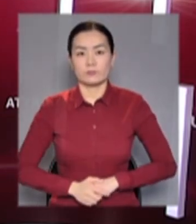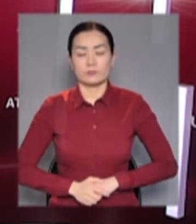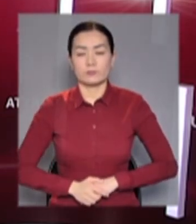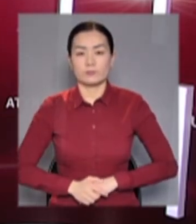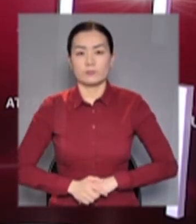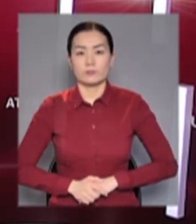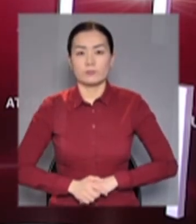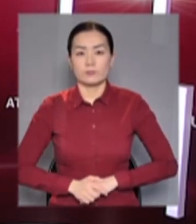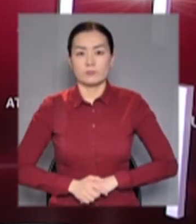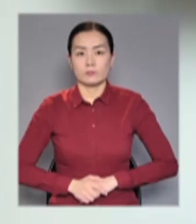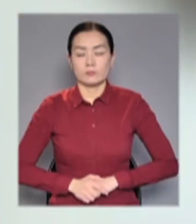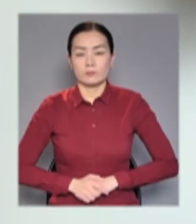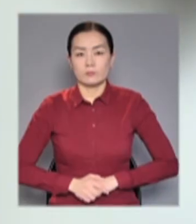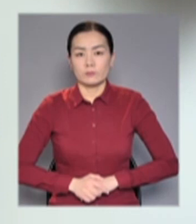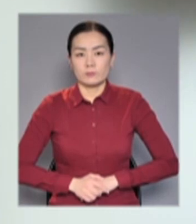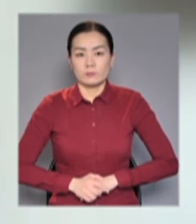Көрейік.